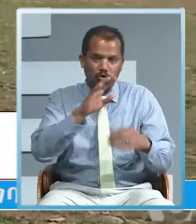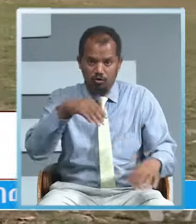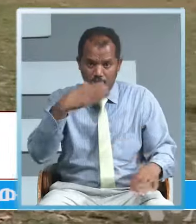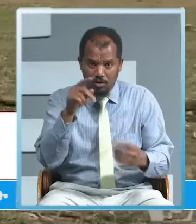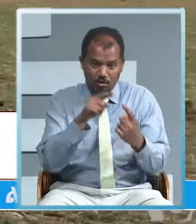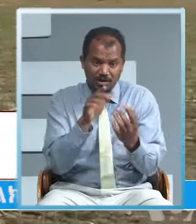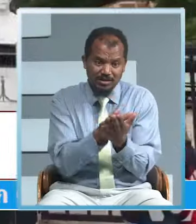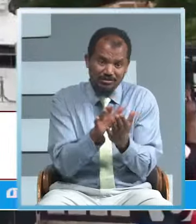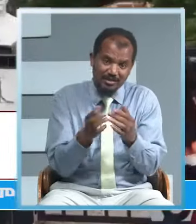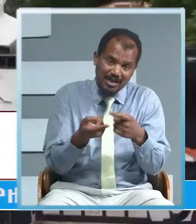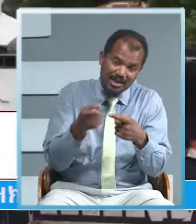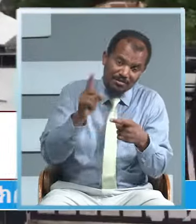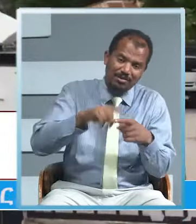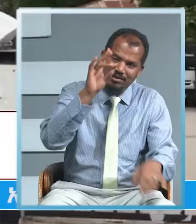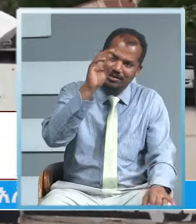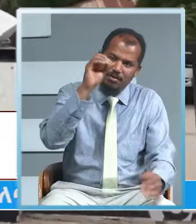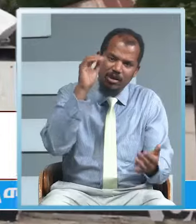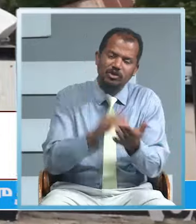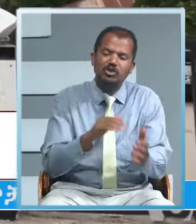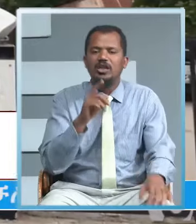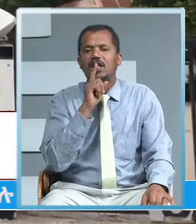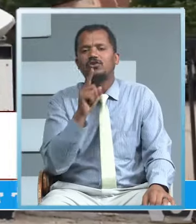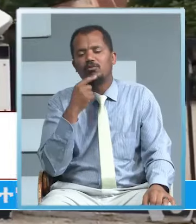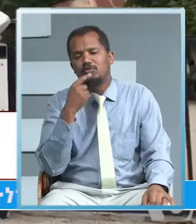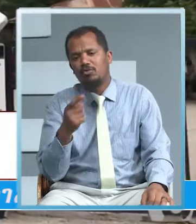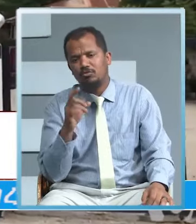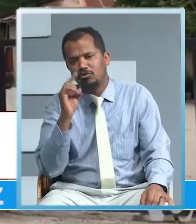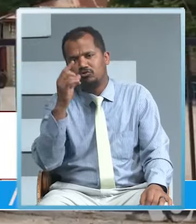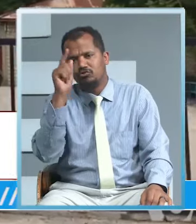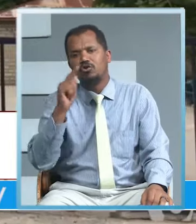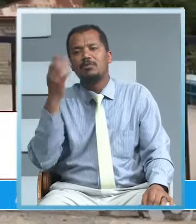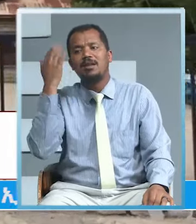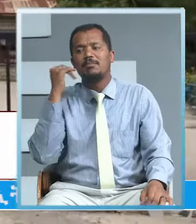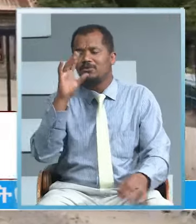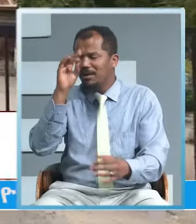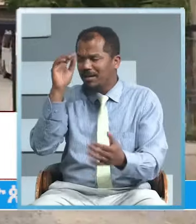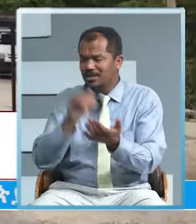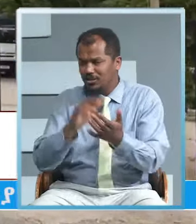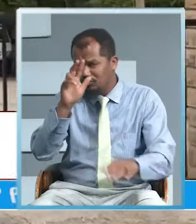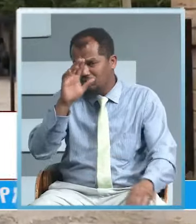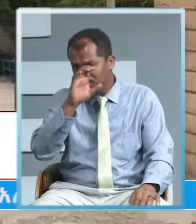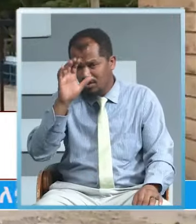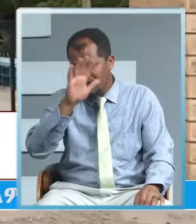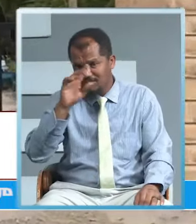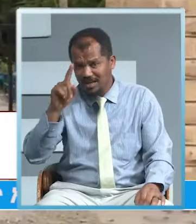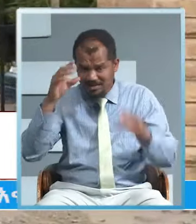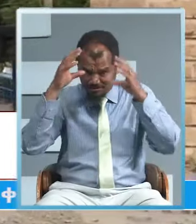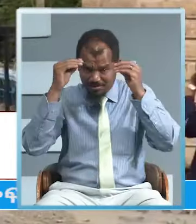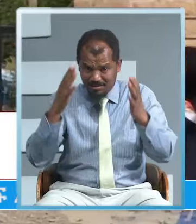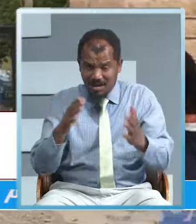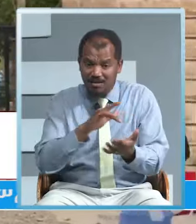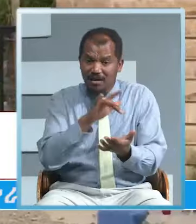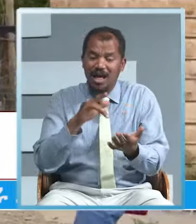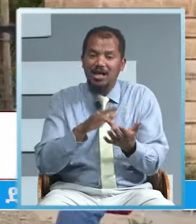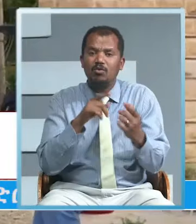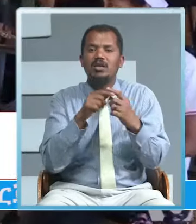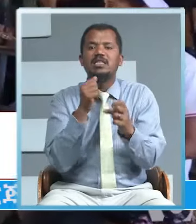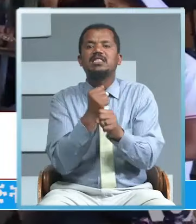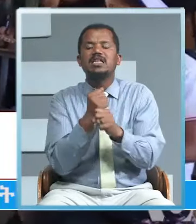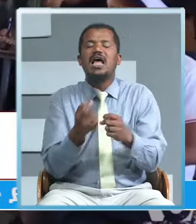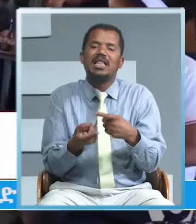በኋላ ወደ ትምህርት የተመለሱት 70,000 ብቻ ናቸው ብሏል። በዞኑ ከነበሩት 7,351 መምህራን መካከል ደግሞ ወደ